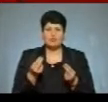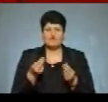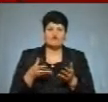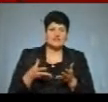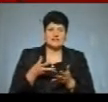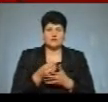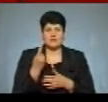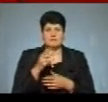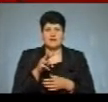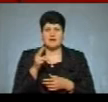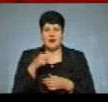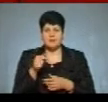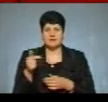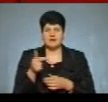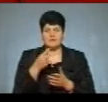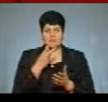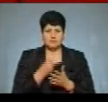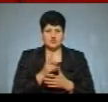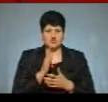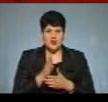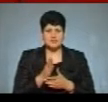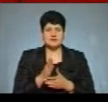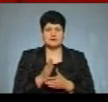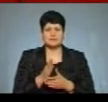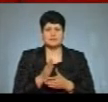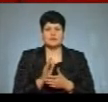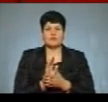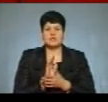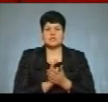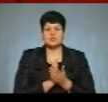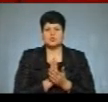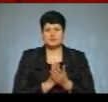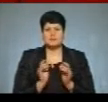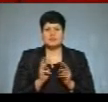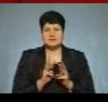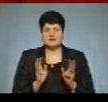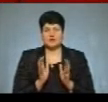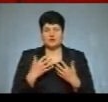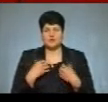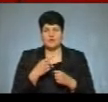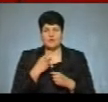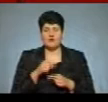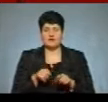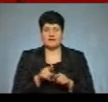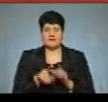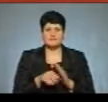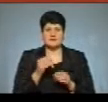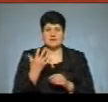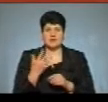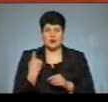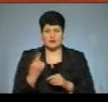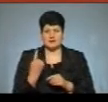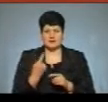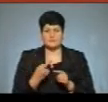уряду. 1 мільярд гривень передбачається. У прес-службі Міністерства охорони здоров'я пояснюють так – свій вибір 5